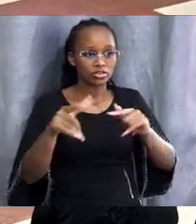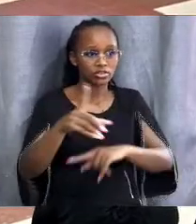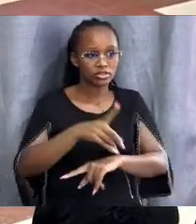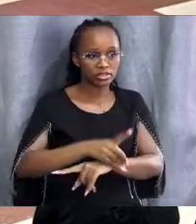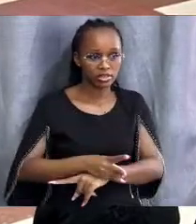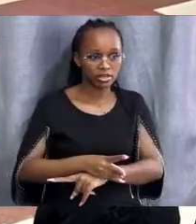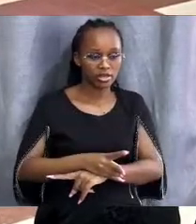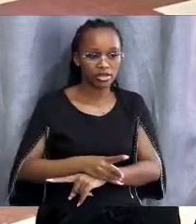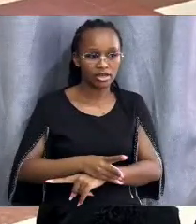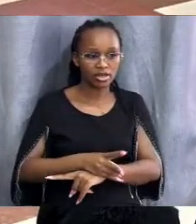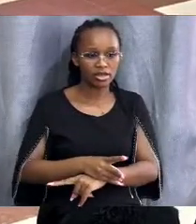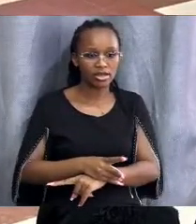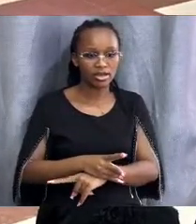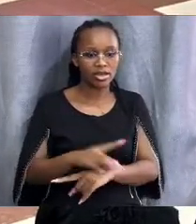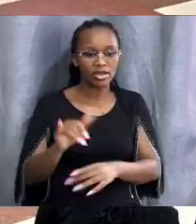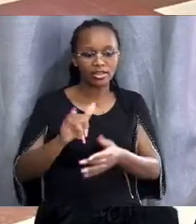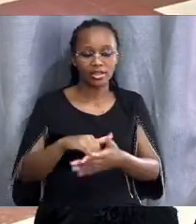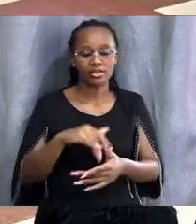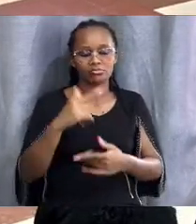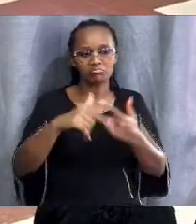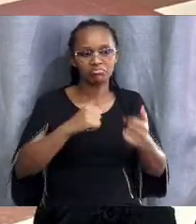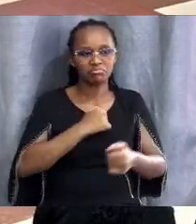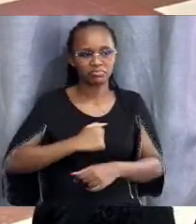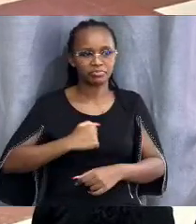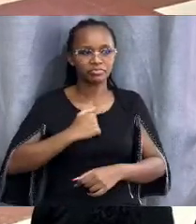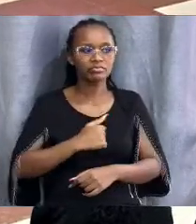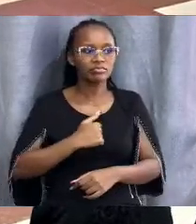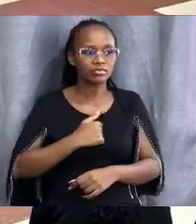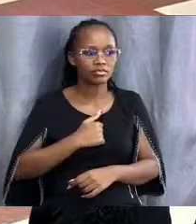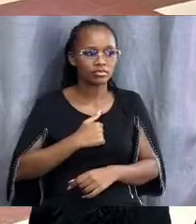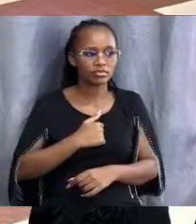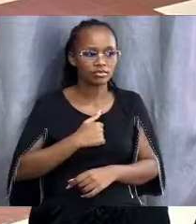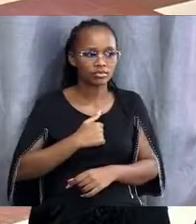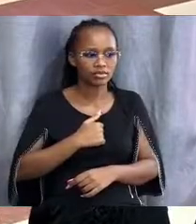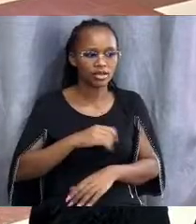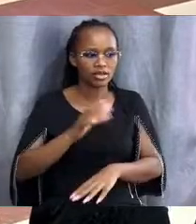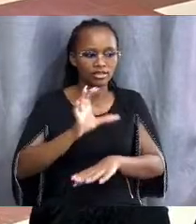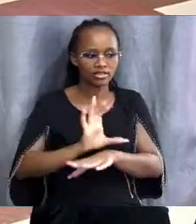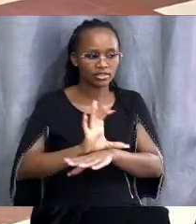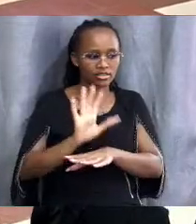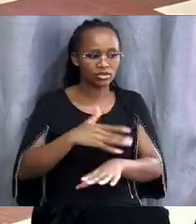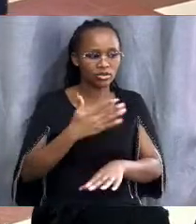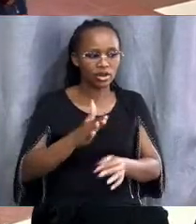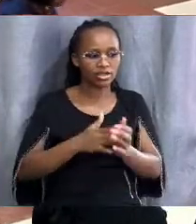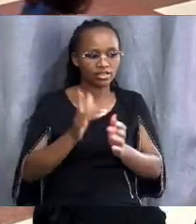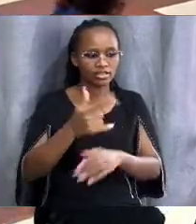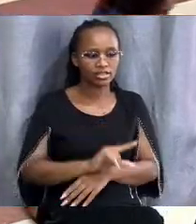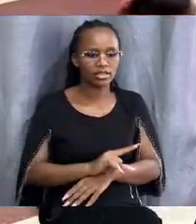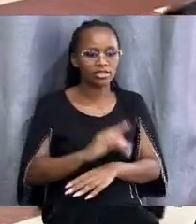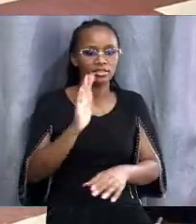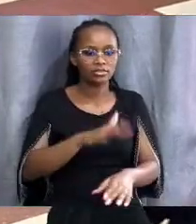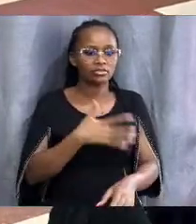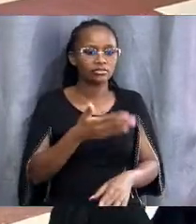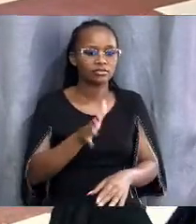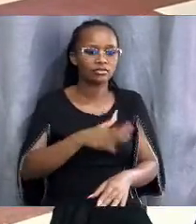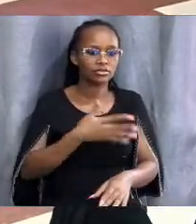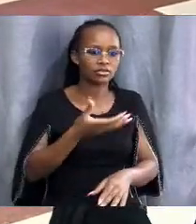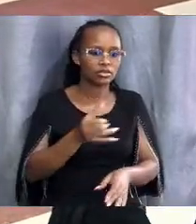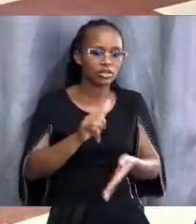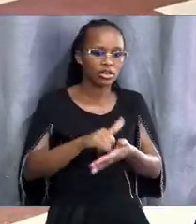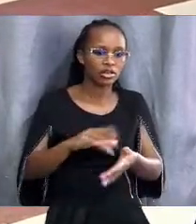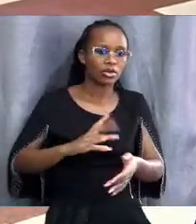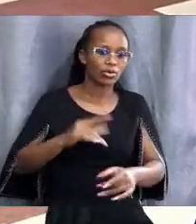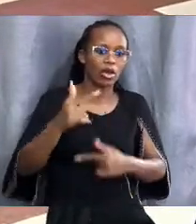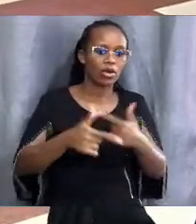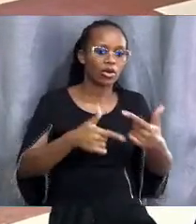ya wafu na tutaendelea na nitauliza wenye kwaya watuongoze kwa hiyo wimbo